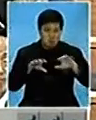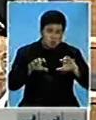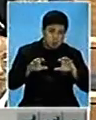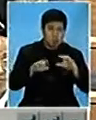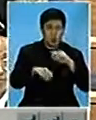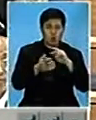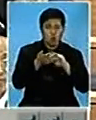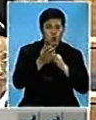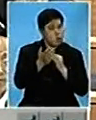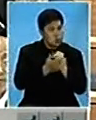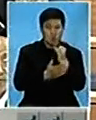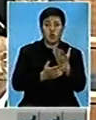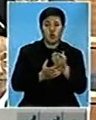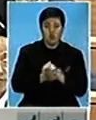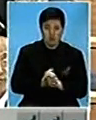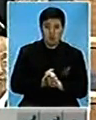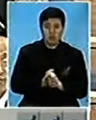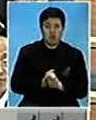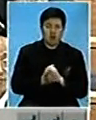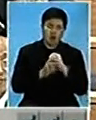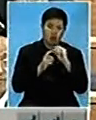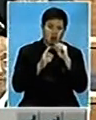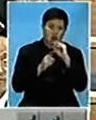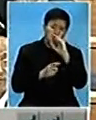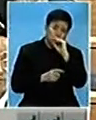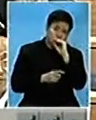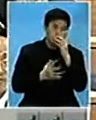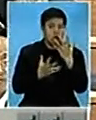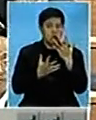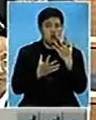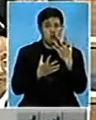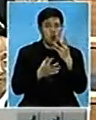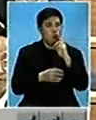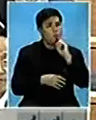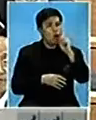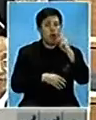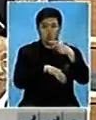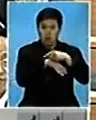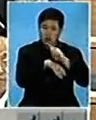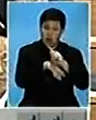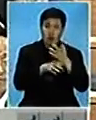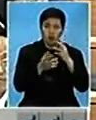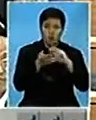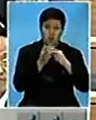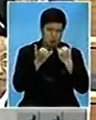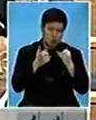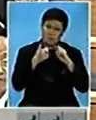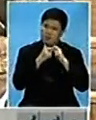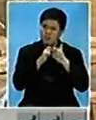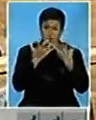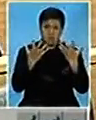ยถูกต้องดังนั้นถ้อยคำอะไรที่มีลักษณะว่ากล่าวท่านประธานในขณะที่บรรยากาศก็ไม่มีอะ